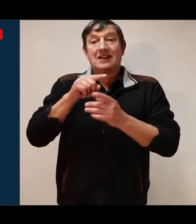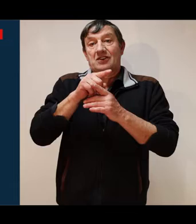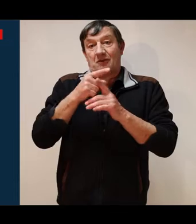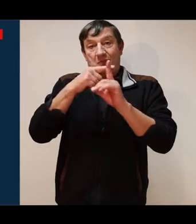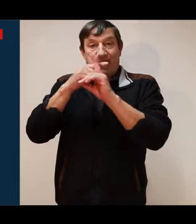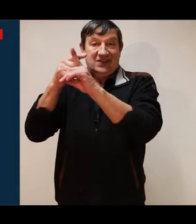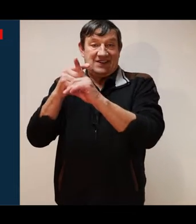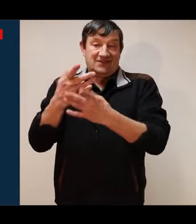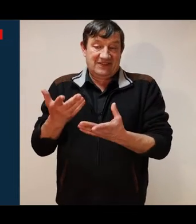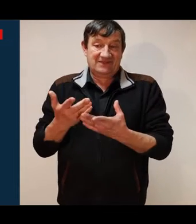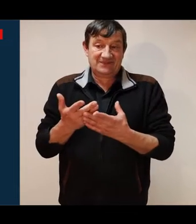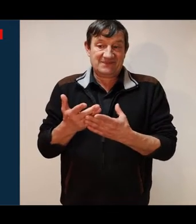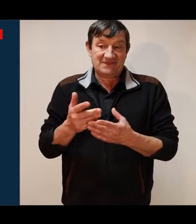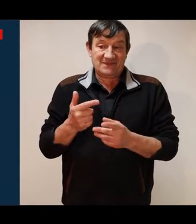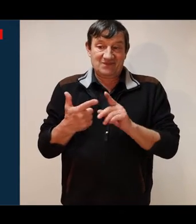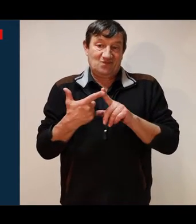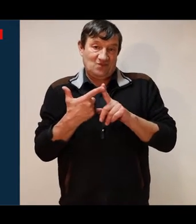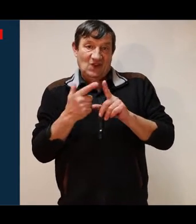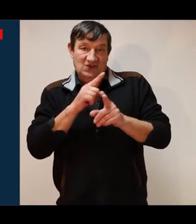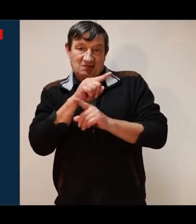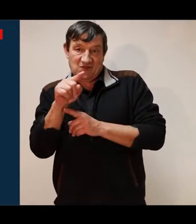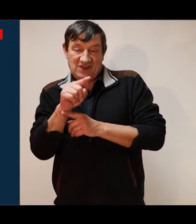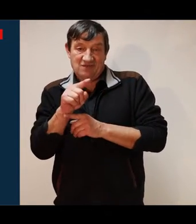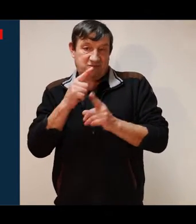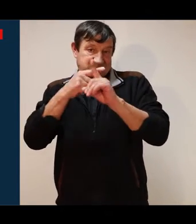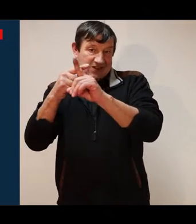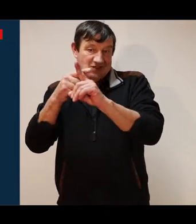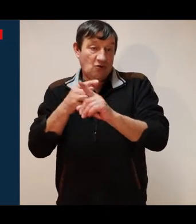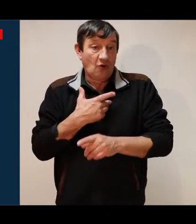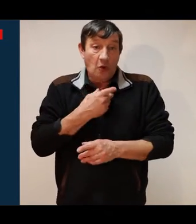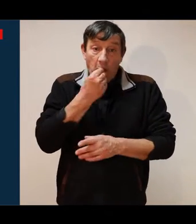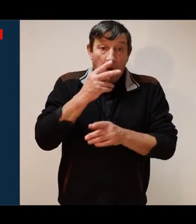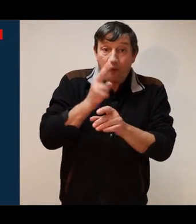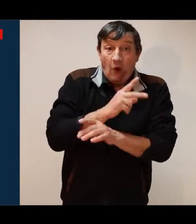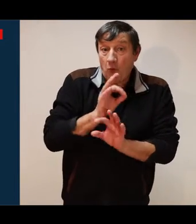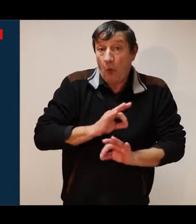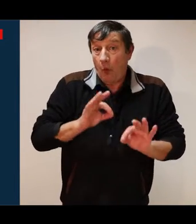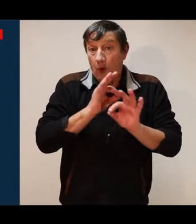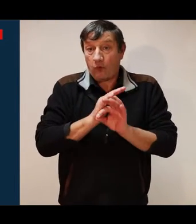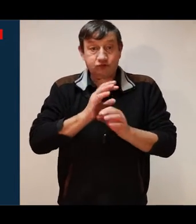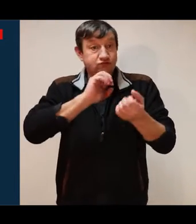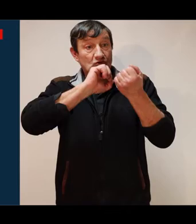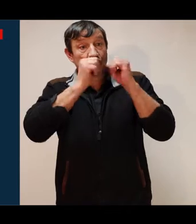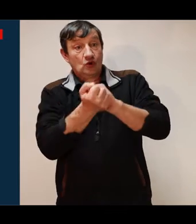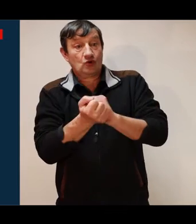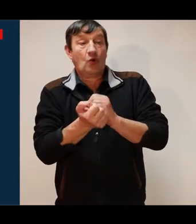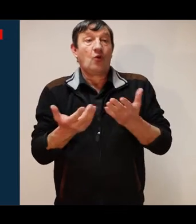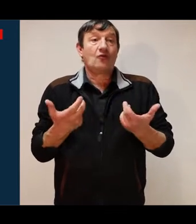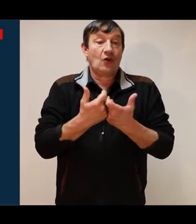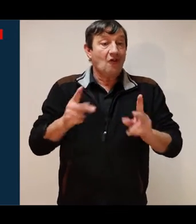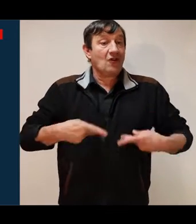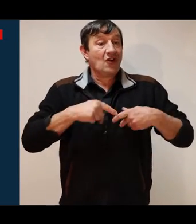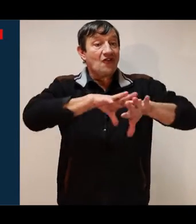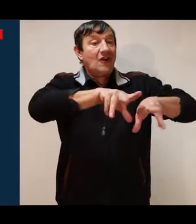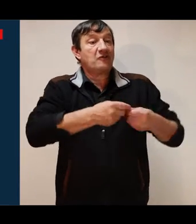quels sont-ils? Bah, ça peut être un changement qui n'est ni bon ni mauvais. J'ai un changement de